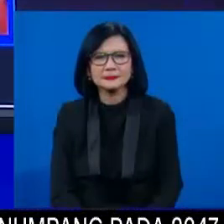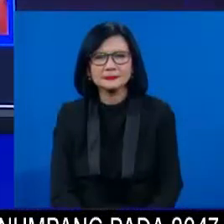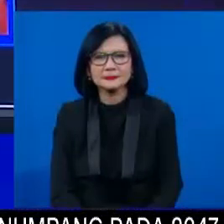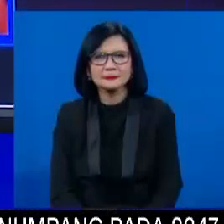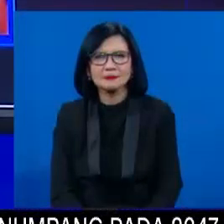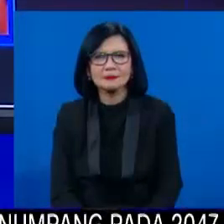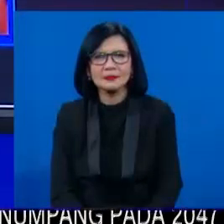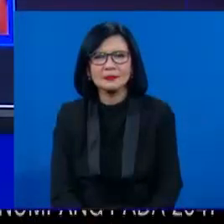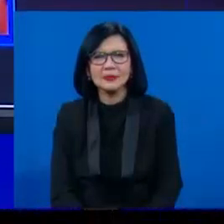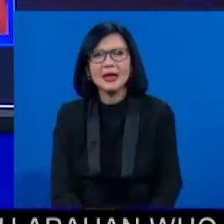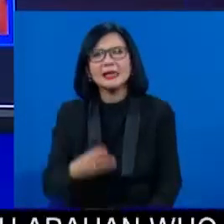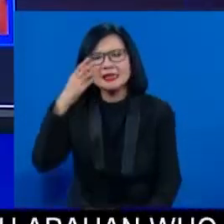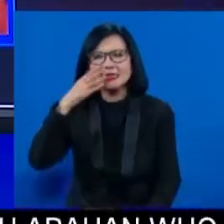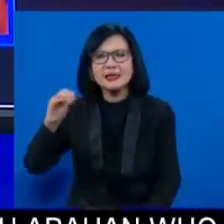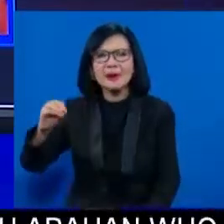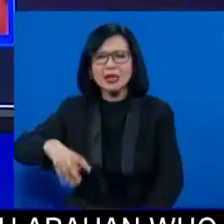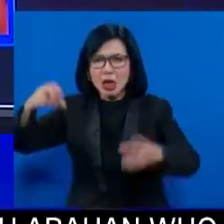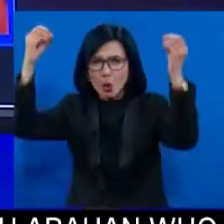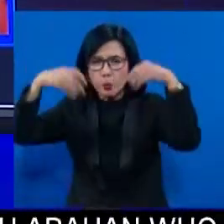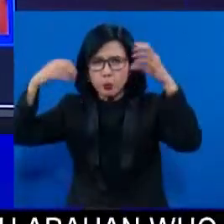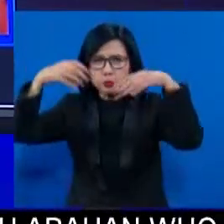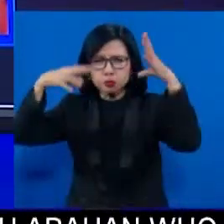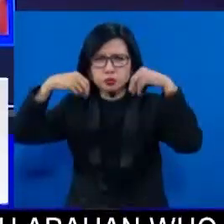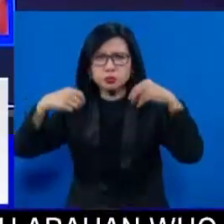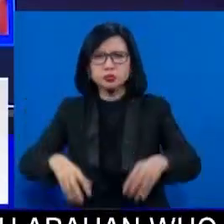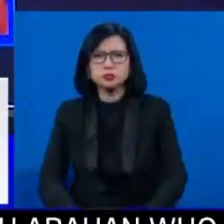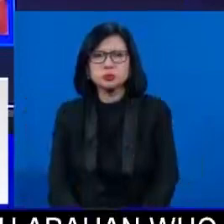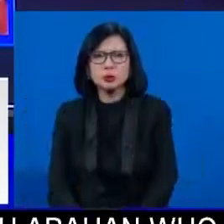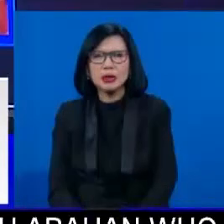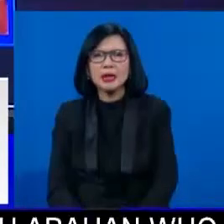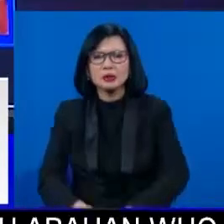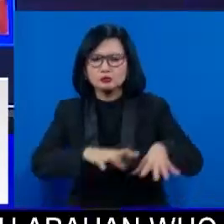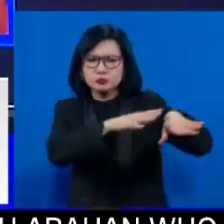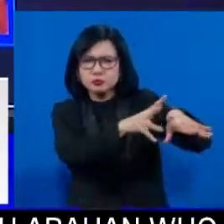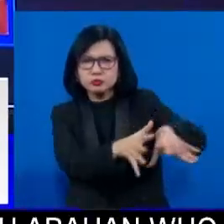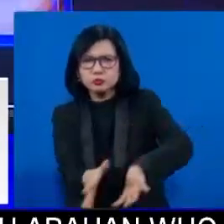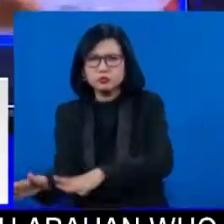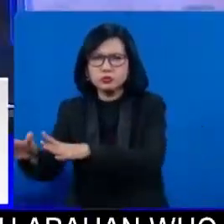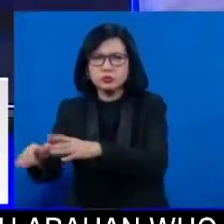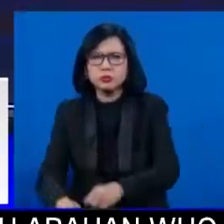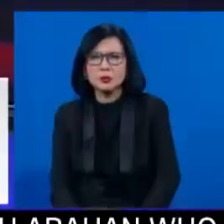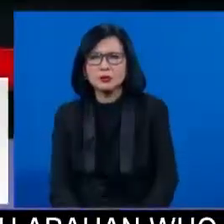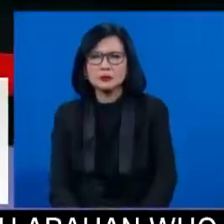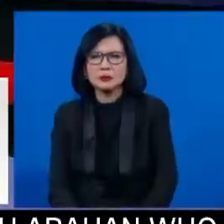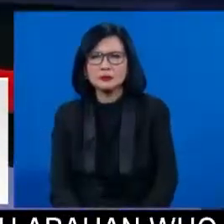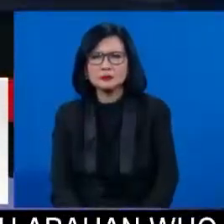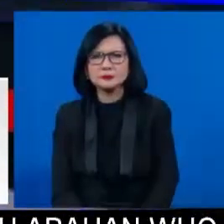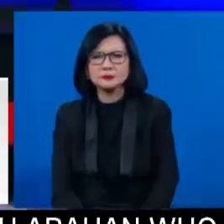Sementara itu di Cimahi, Jawa Barat, hujan yang mengguyur kota membuat angkutan kota terseret arus sungai yang meluap.